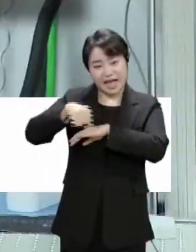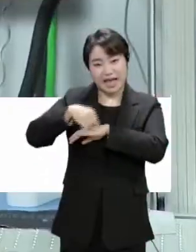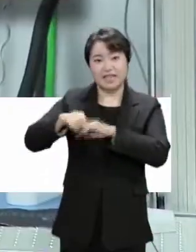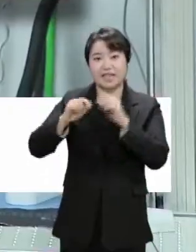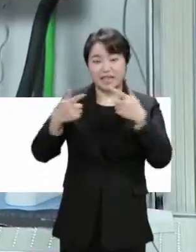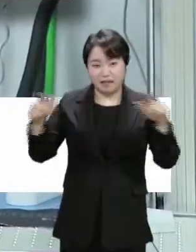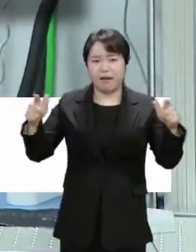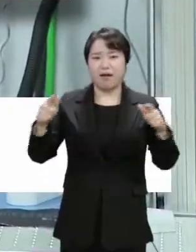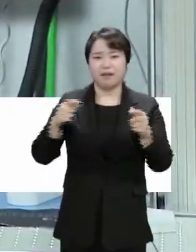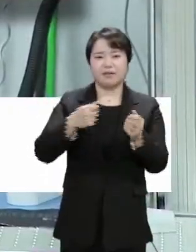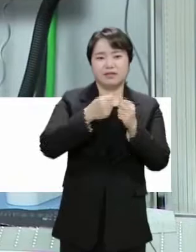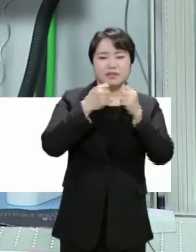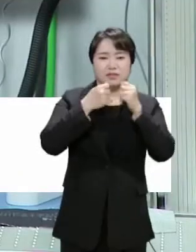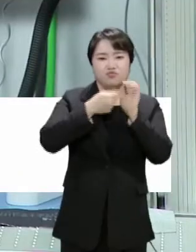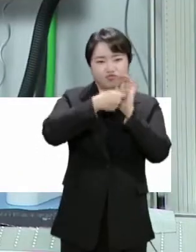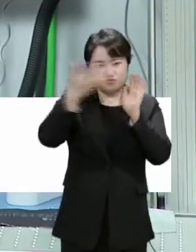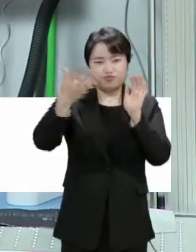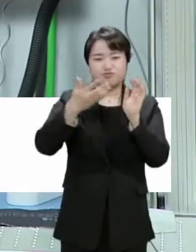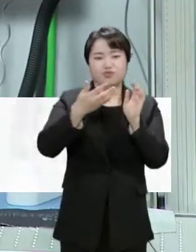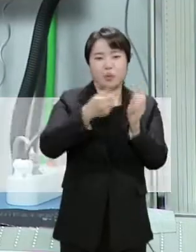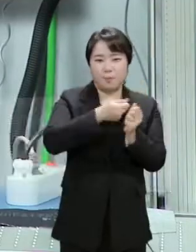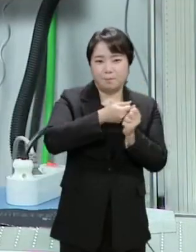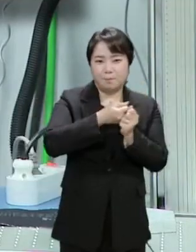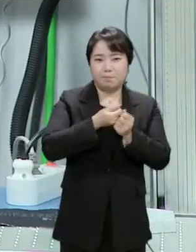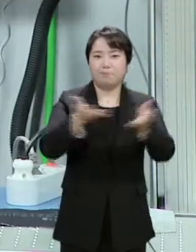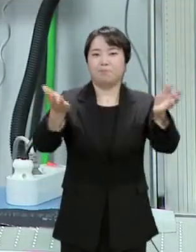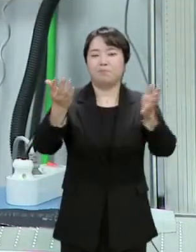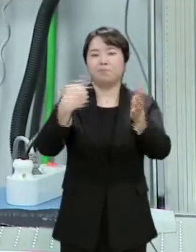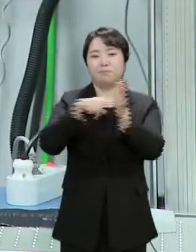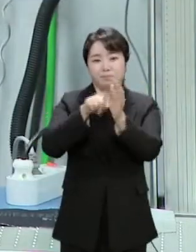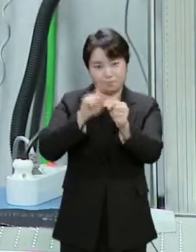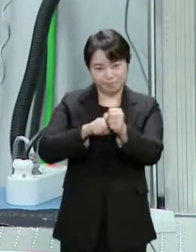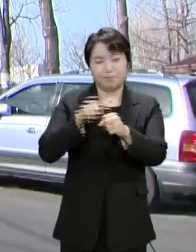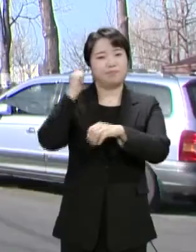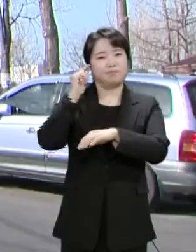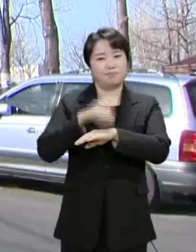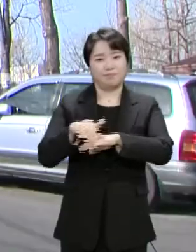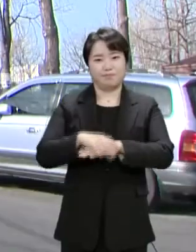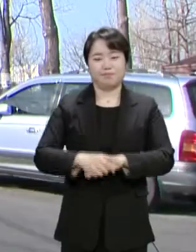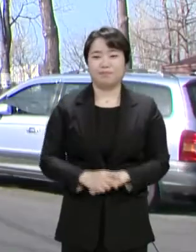이런 것들을 조금 더 널리 퍼뜨리고 싶은 마음도 있습니다.